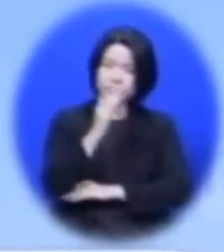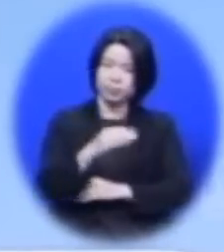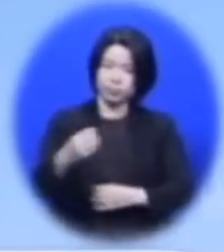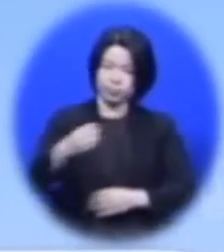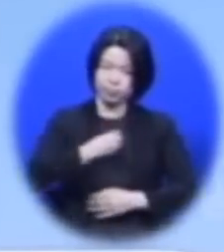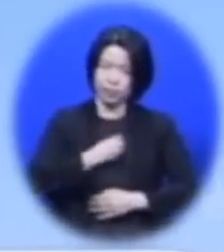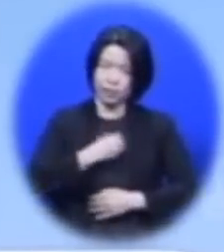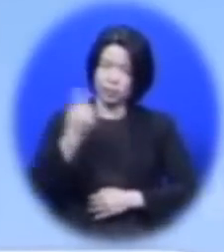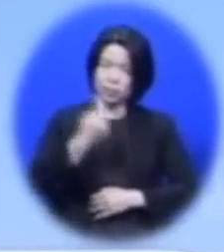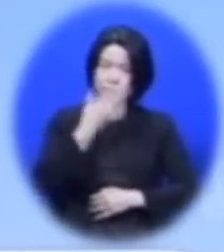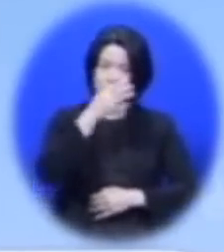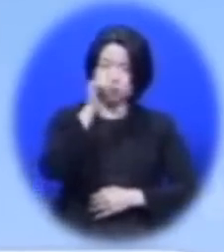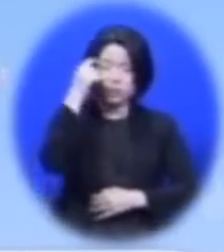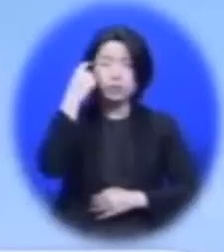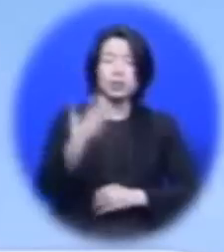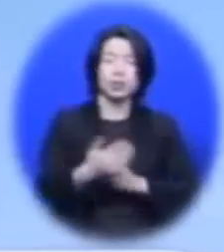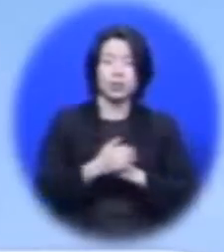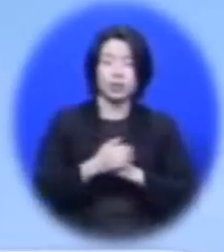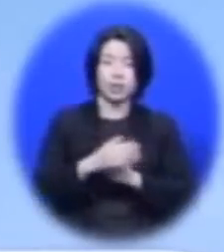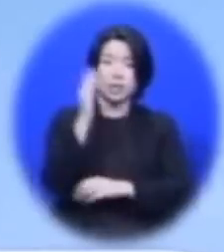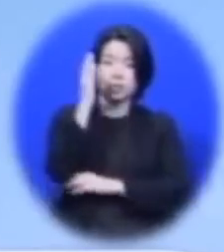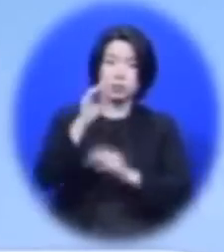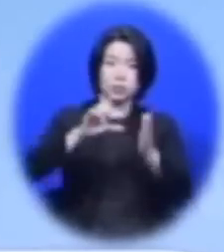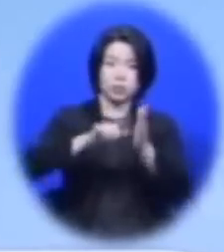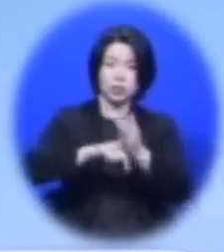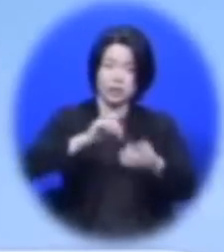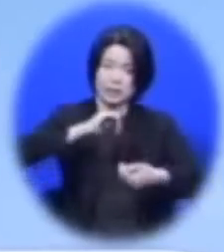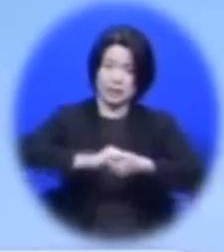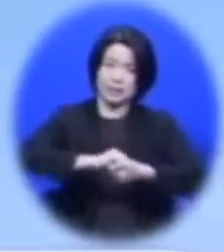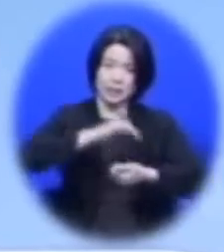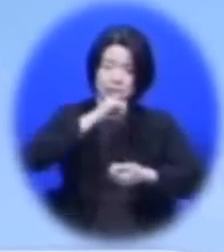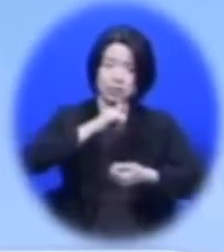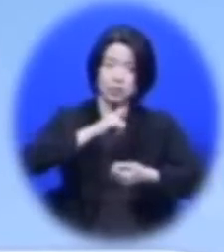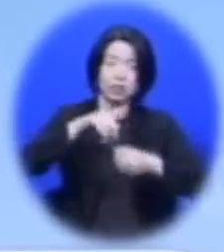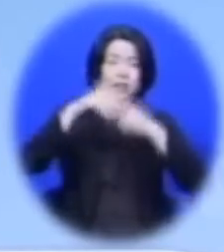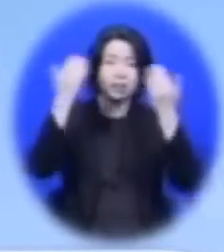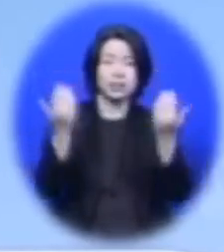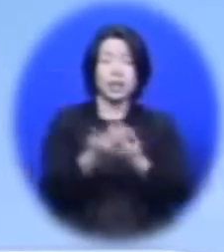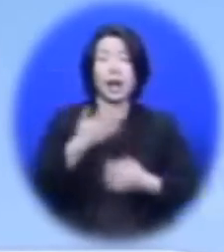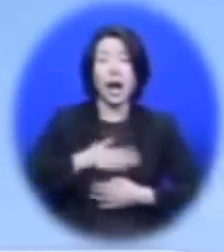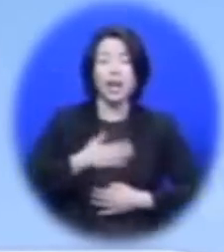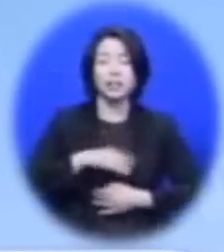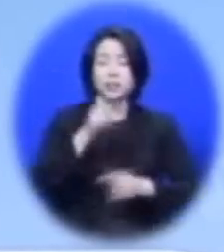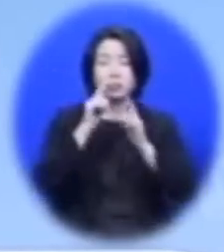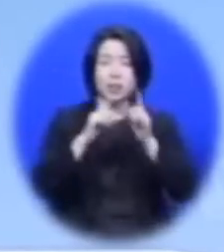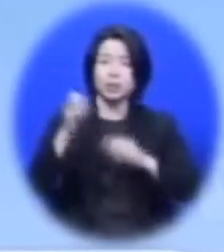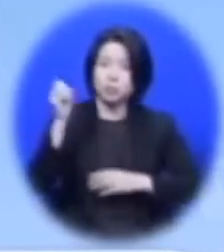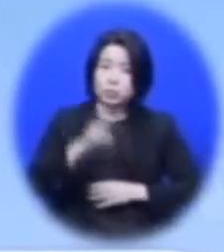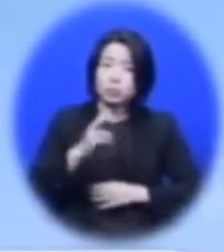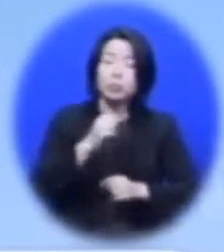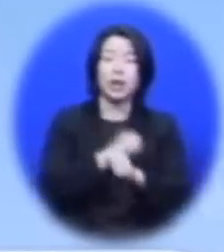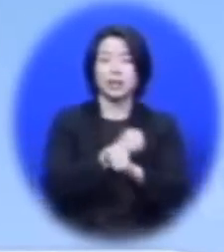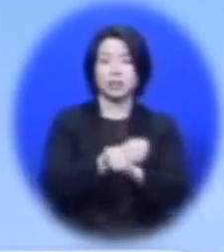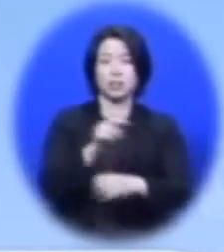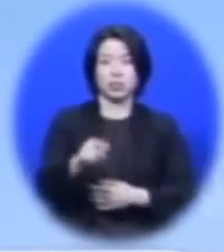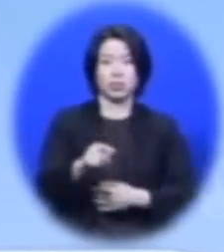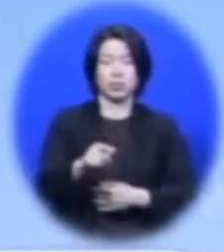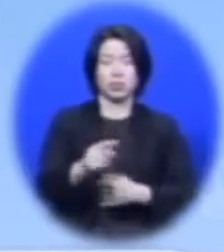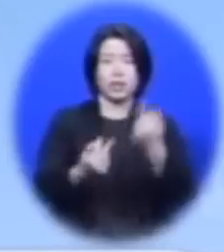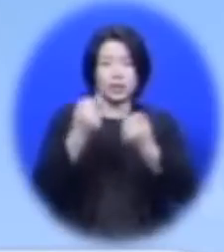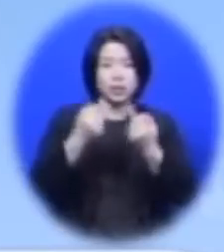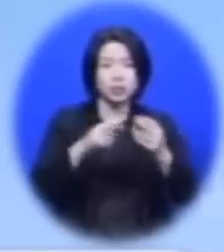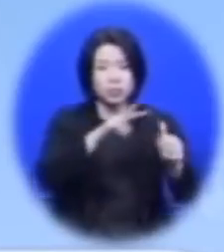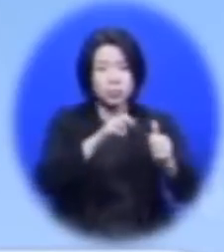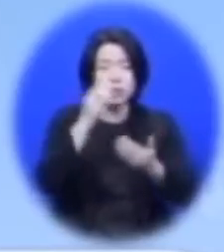있을까요? 설교 시간은 매우 제한되어 있습니다. 다 아는 이야기를 또 하는 거예요. 형제를